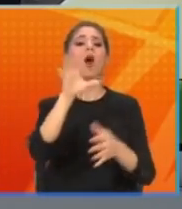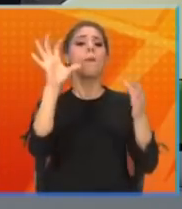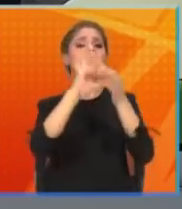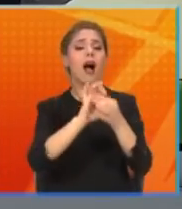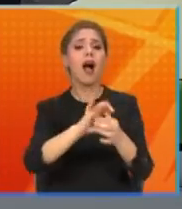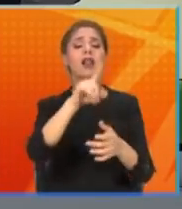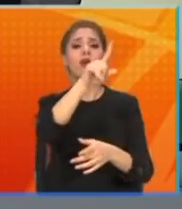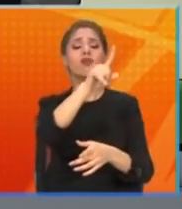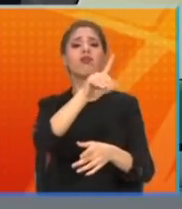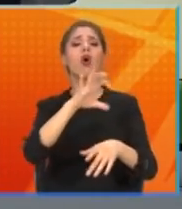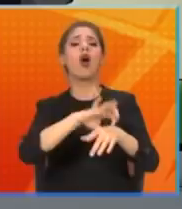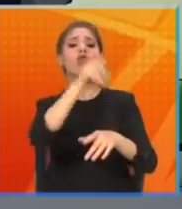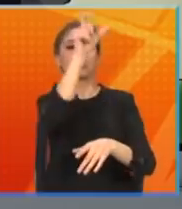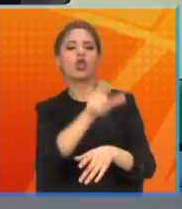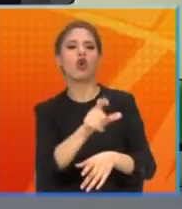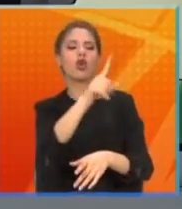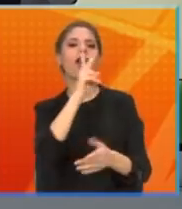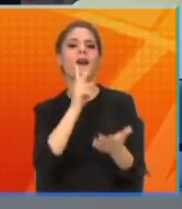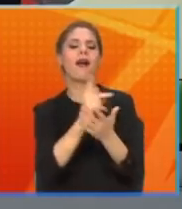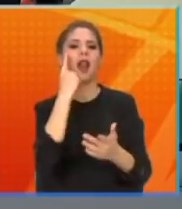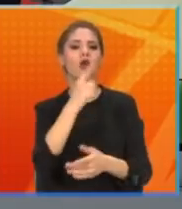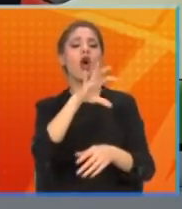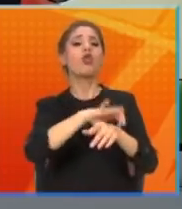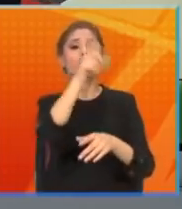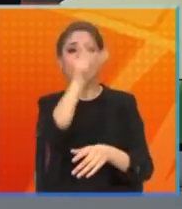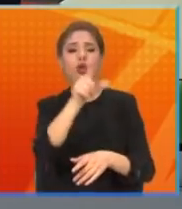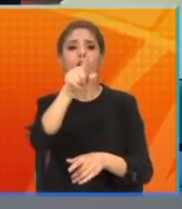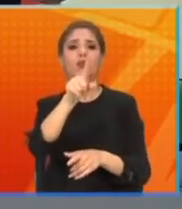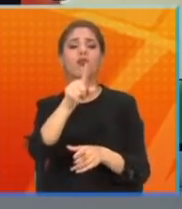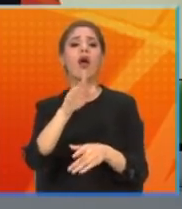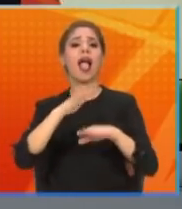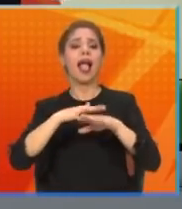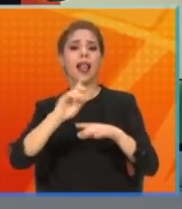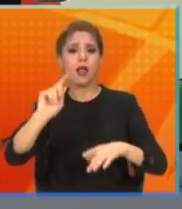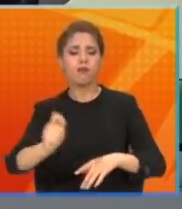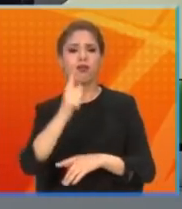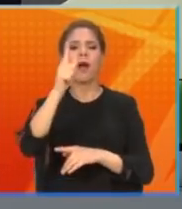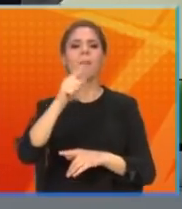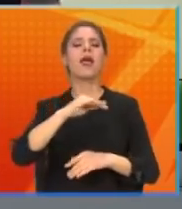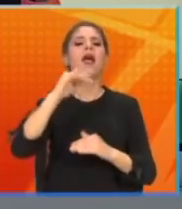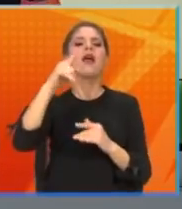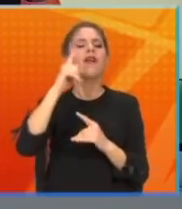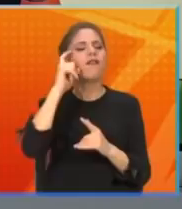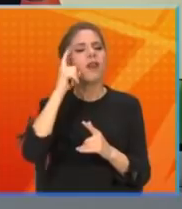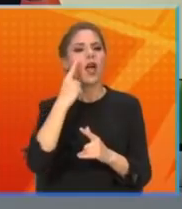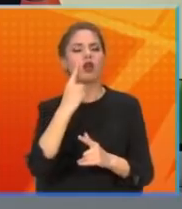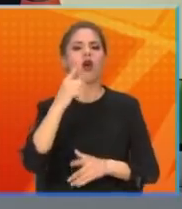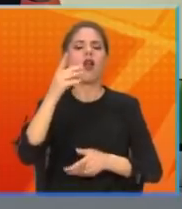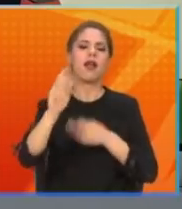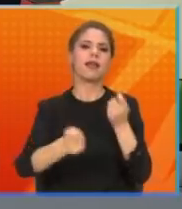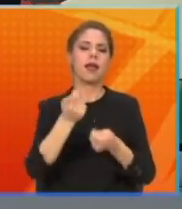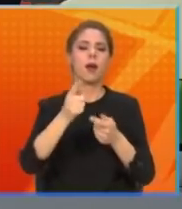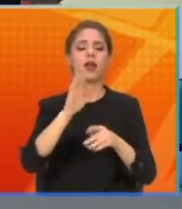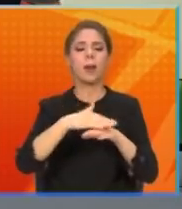ilgili hastanelerin ve hekimin inisiyatifinde. Hekimlerimiz de bu çerçevede ellerinde bulunan bir algoritmaya göre hareket ediyor. Ateşi